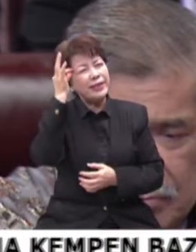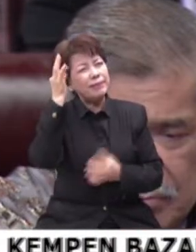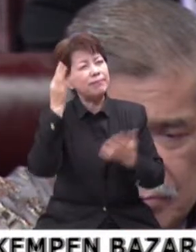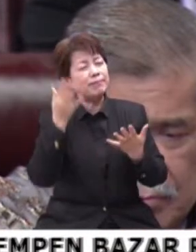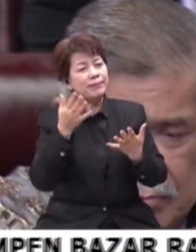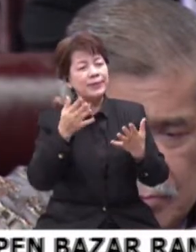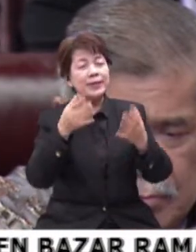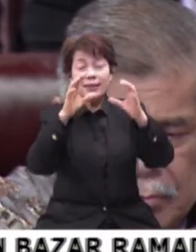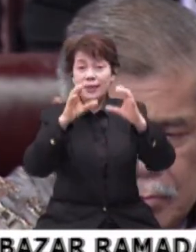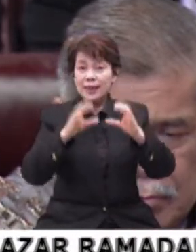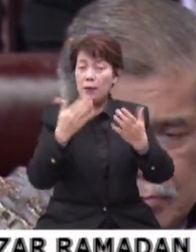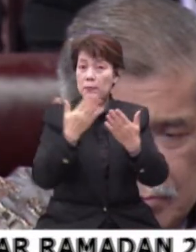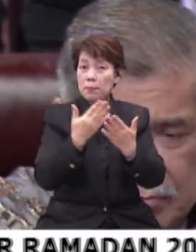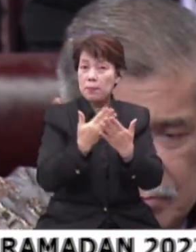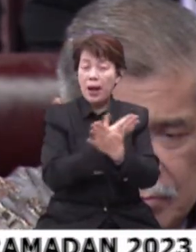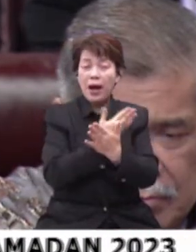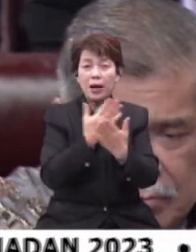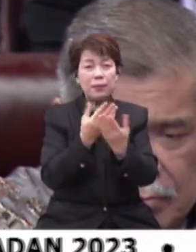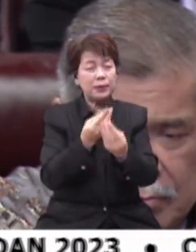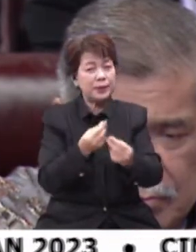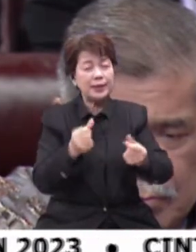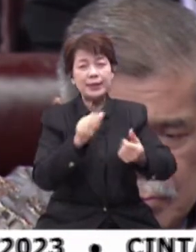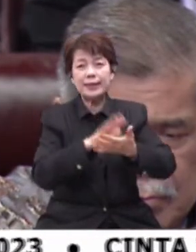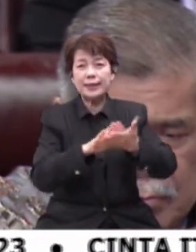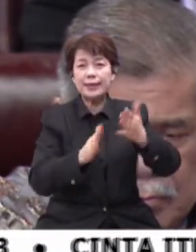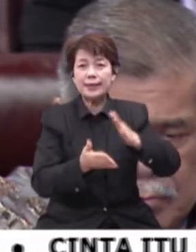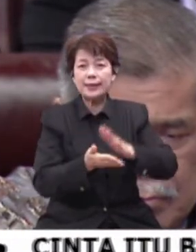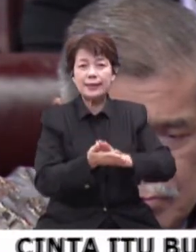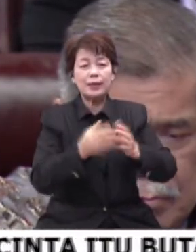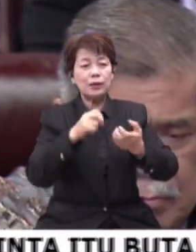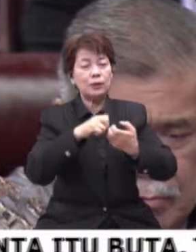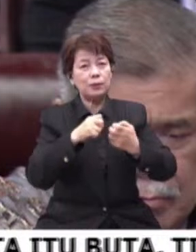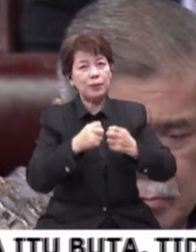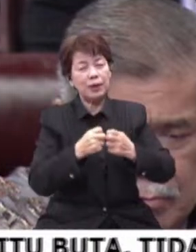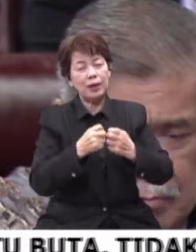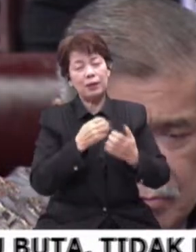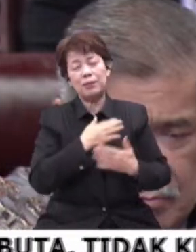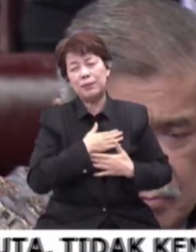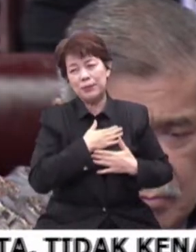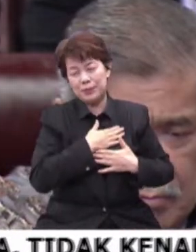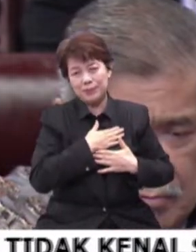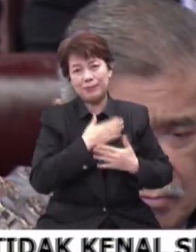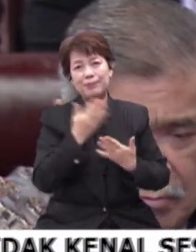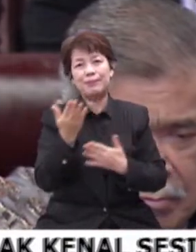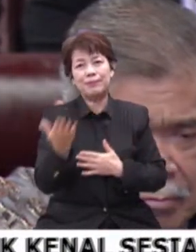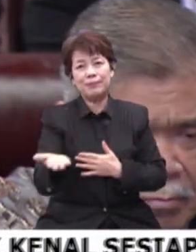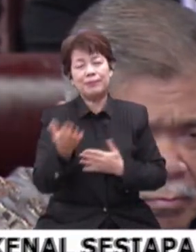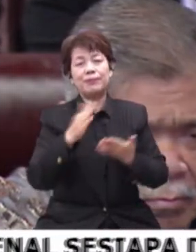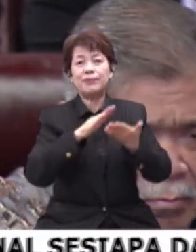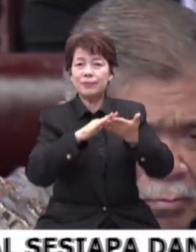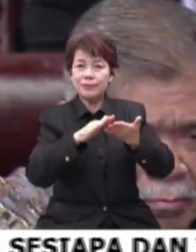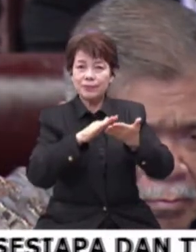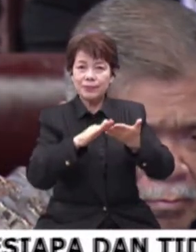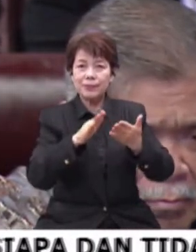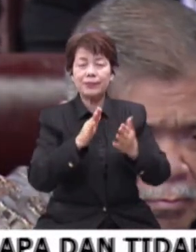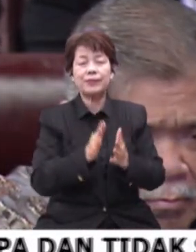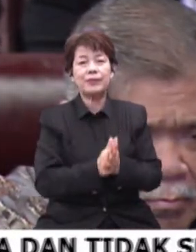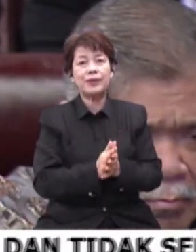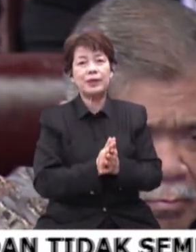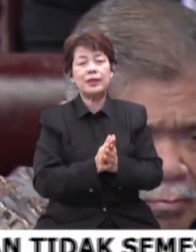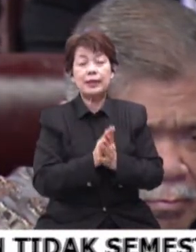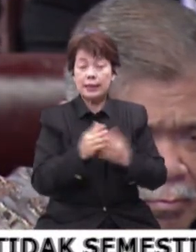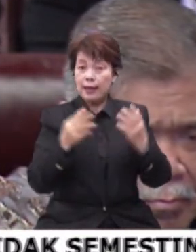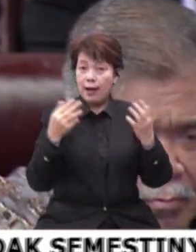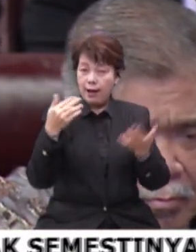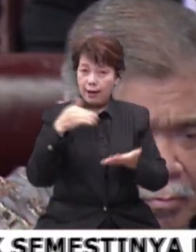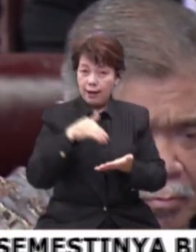menyelesaikan masalah itu saya mengambil maklum tersebut tadi dan insya Allah kita akan memperinci